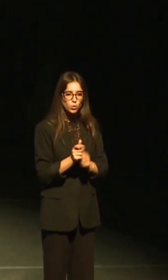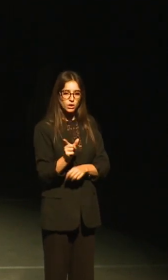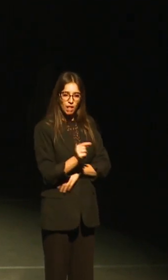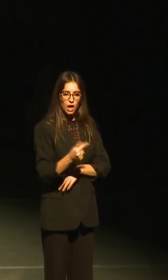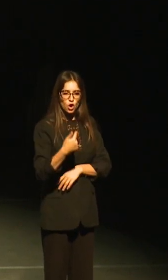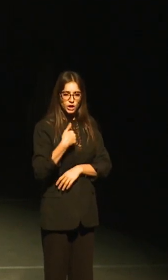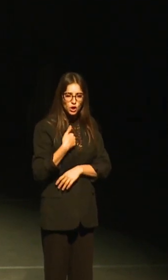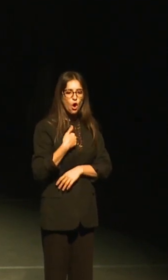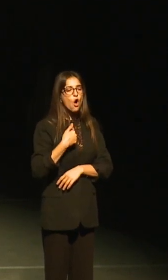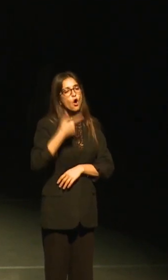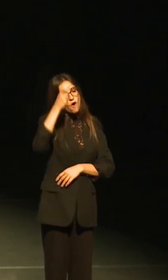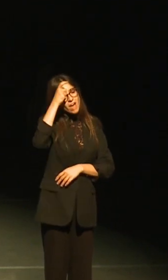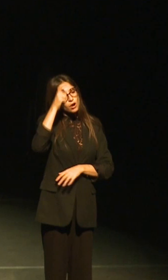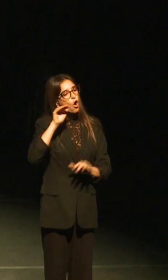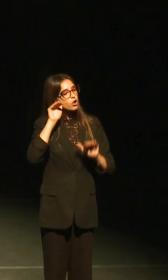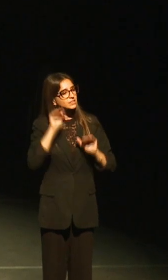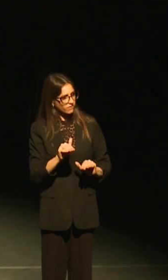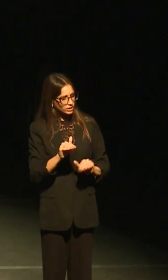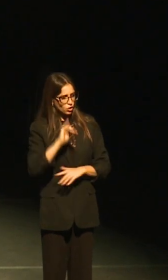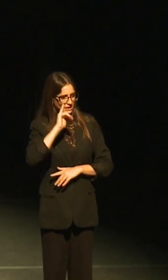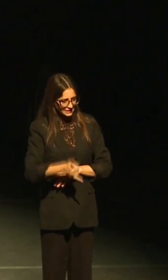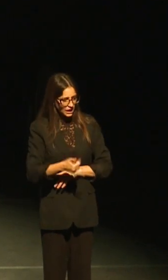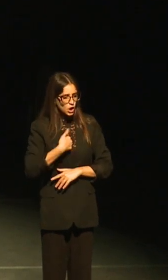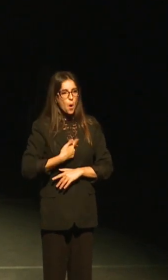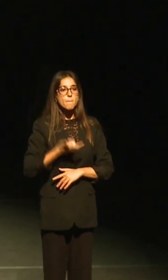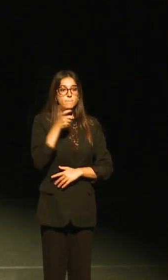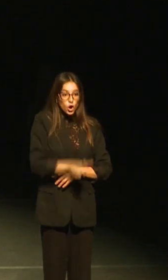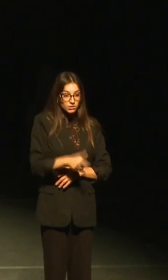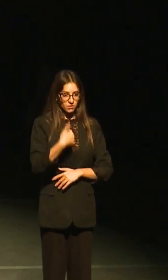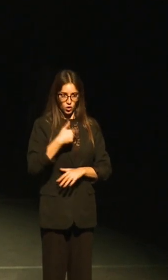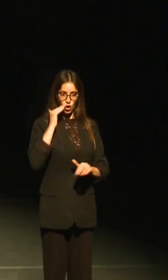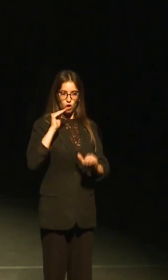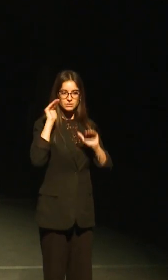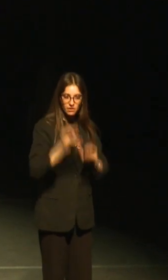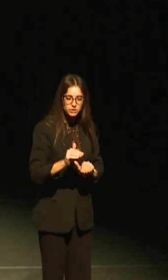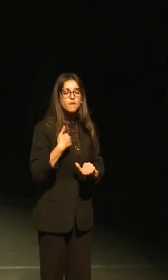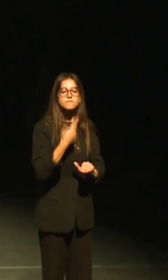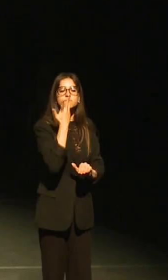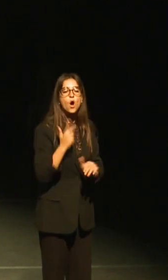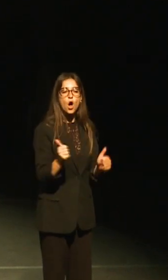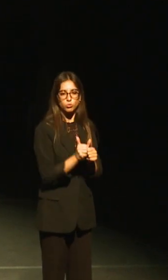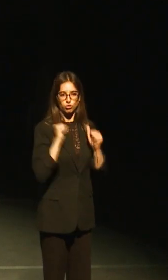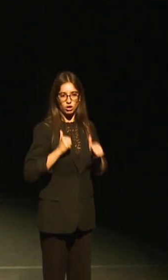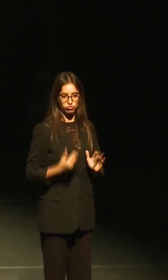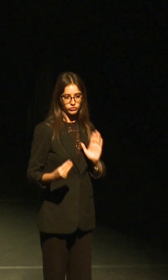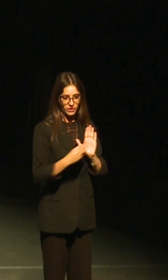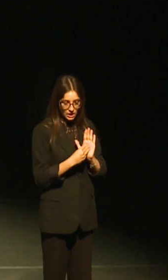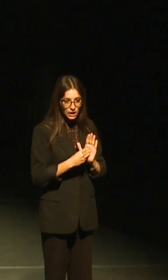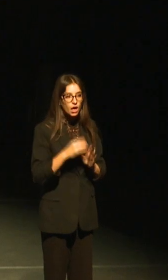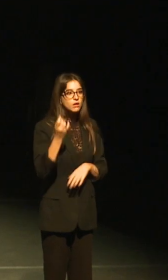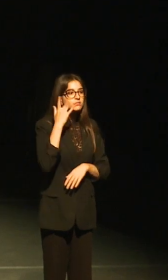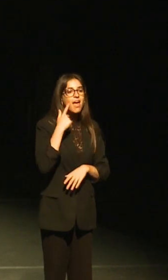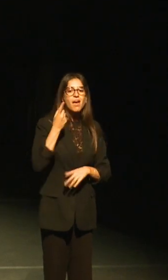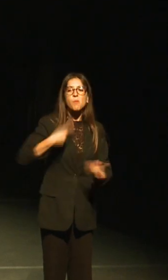conservatore Ma perché sono conservatore Quindi invece che voi andate andiate in giro a fare cose strane È meglio che vi sposate state a casa